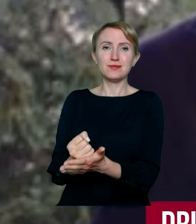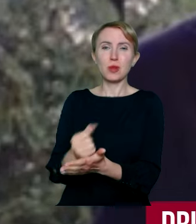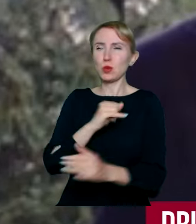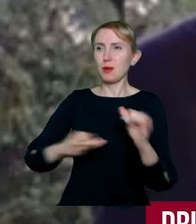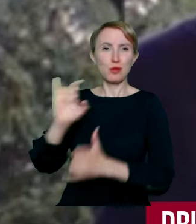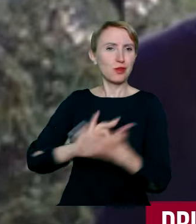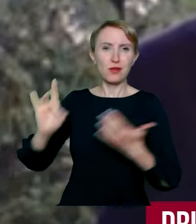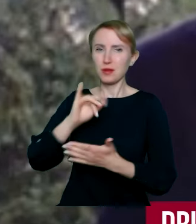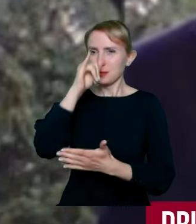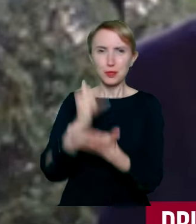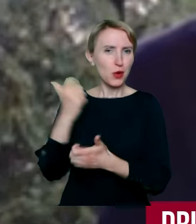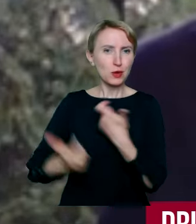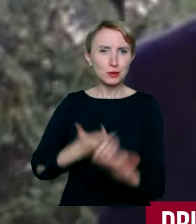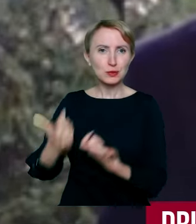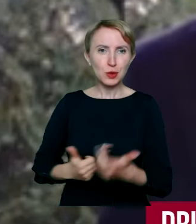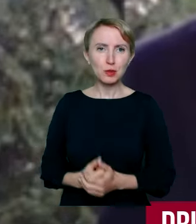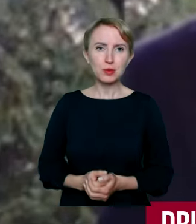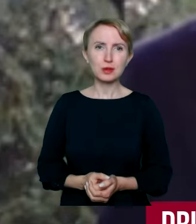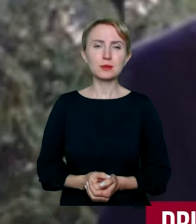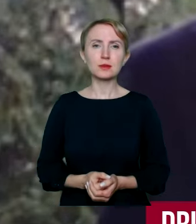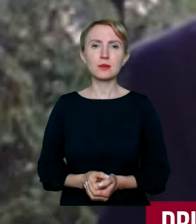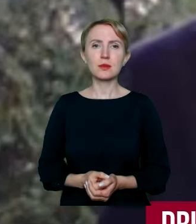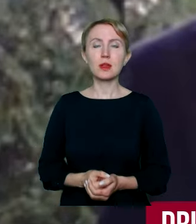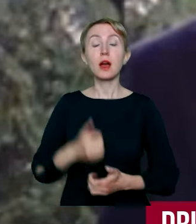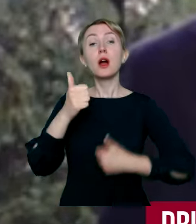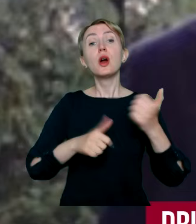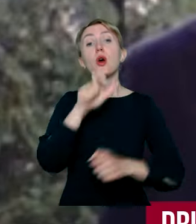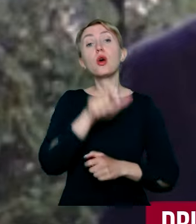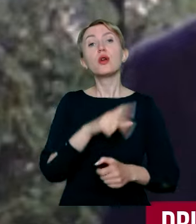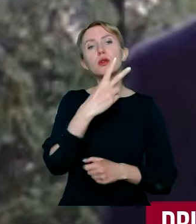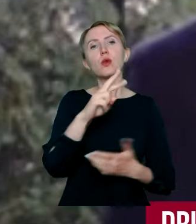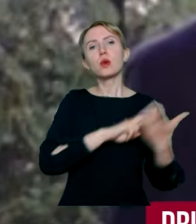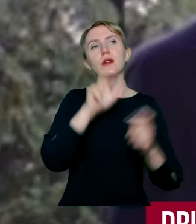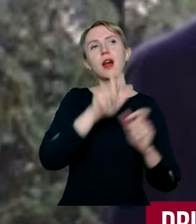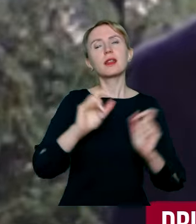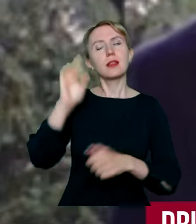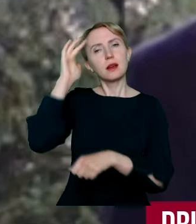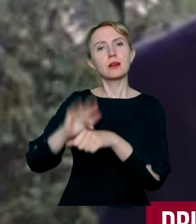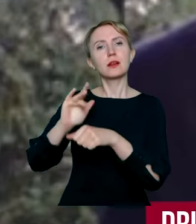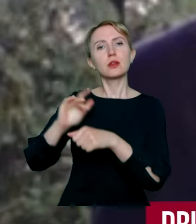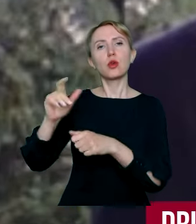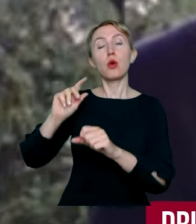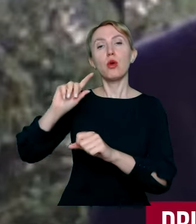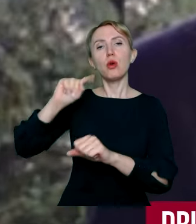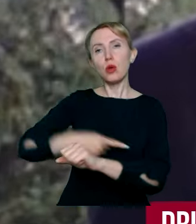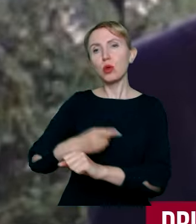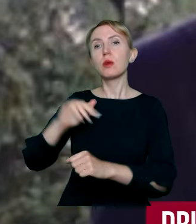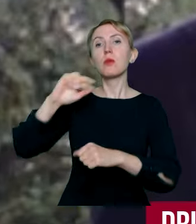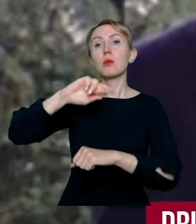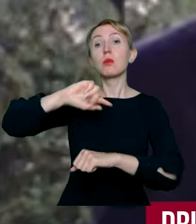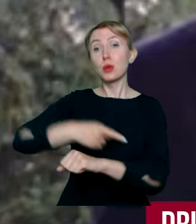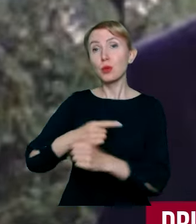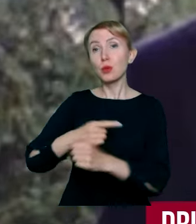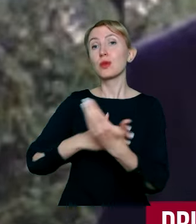gminy wykluczone. Jego konkurent i dwoje radnych złożyło doniesienie do prokuratury i prokuratura rejonowa w